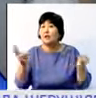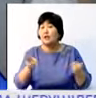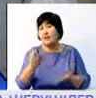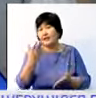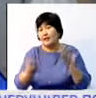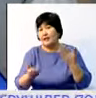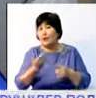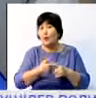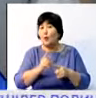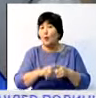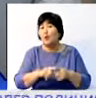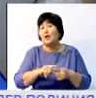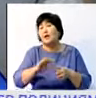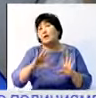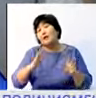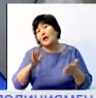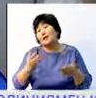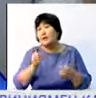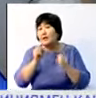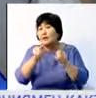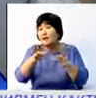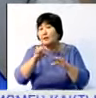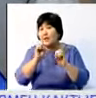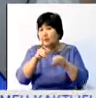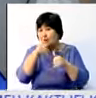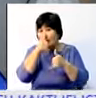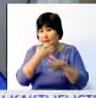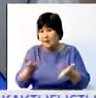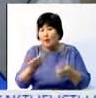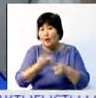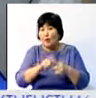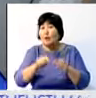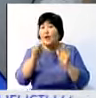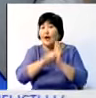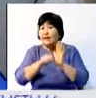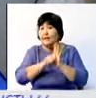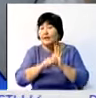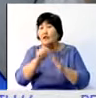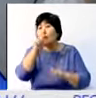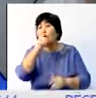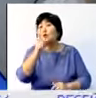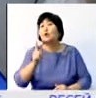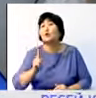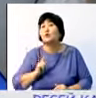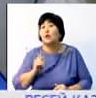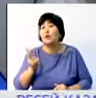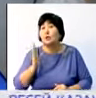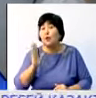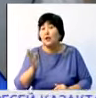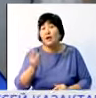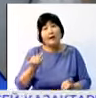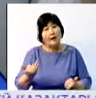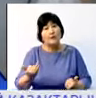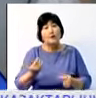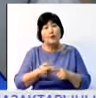ол жағдайларға байланысты тапсыра алмай қалсаң, ол аттестацияны бір жыл күту керек болатын.